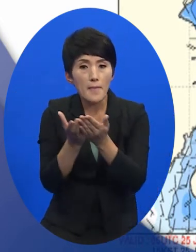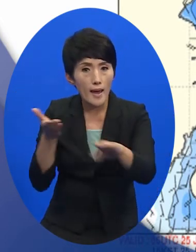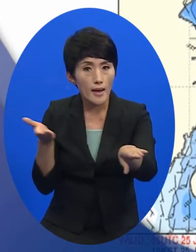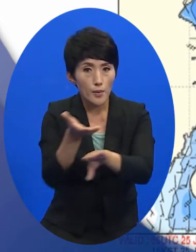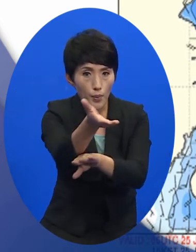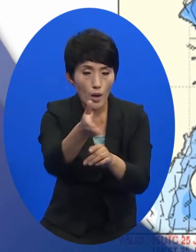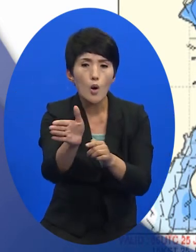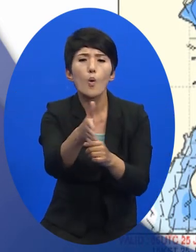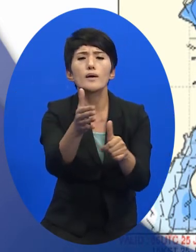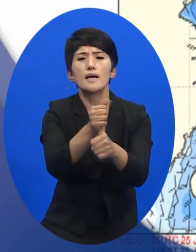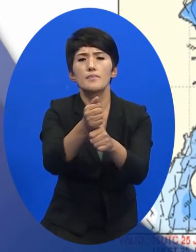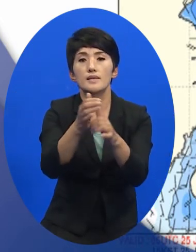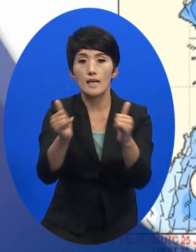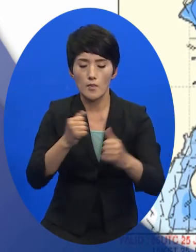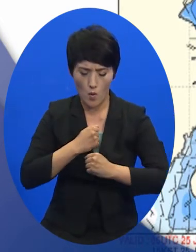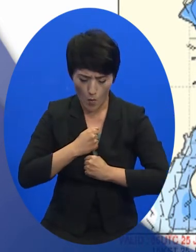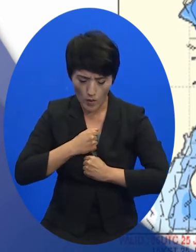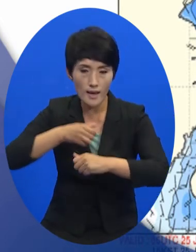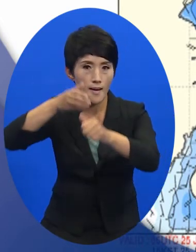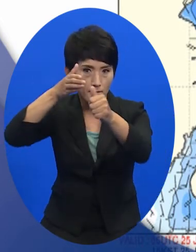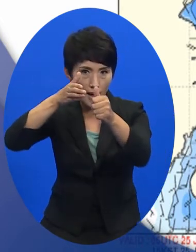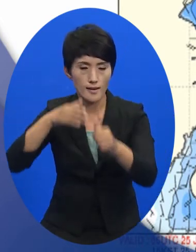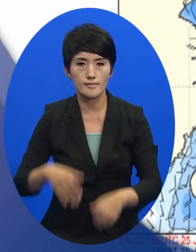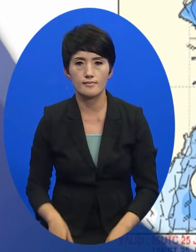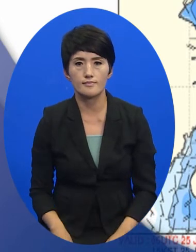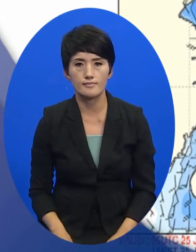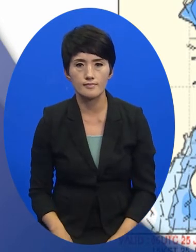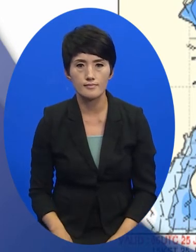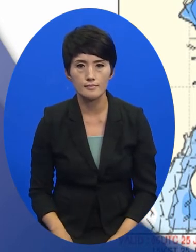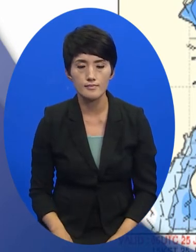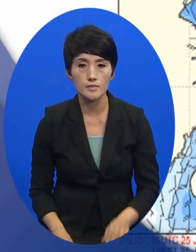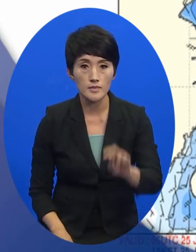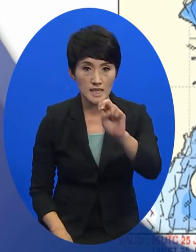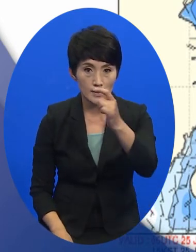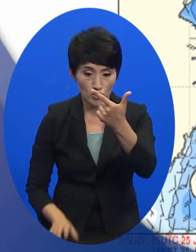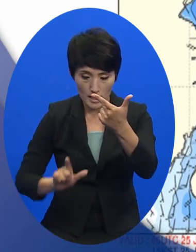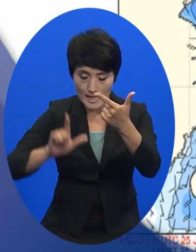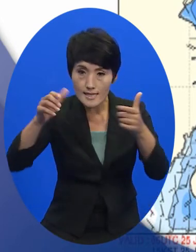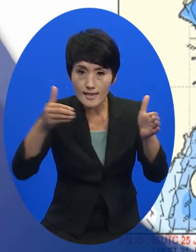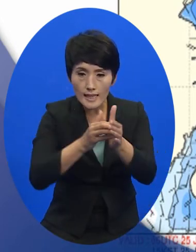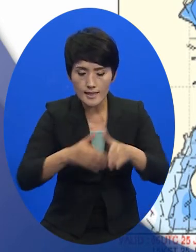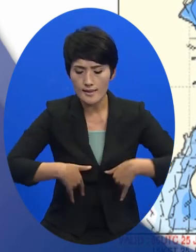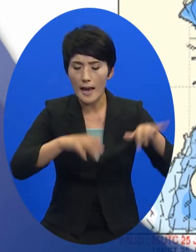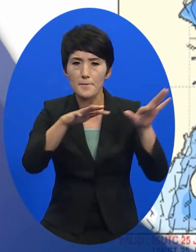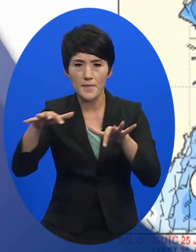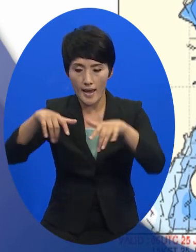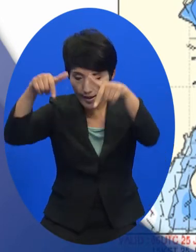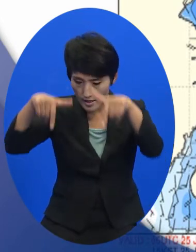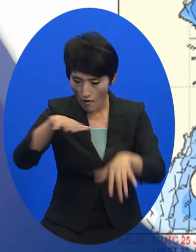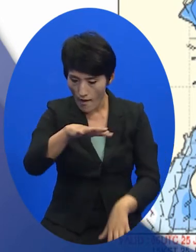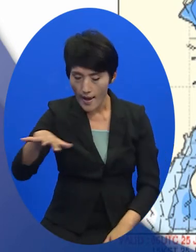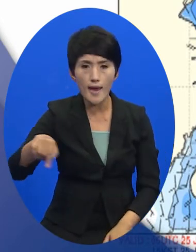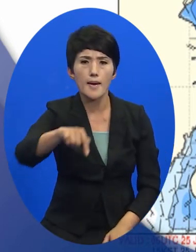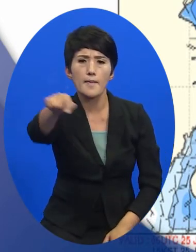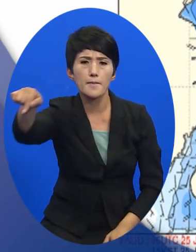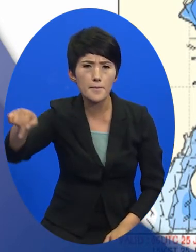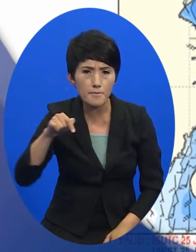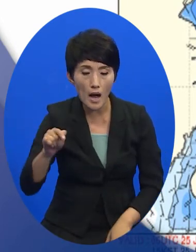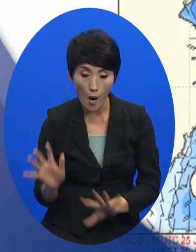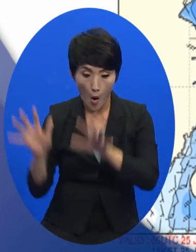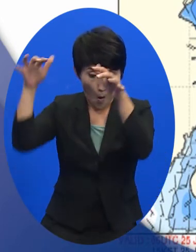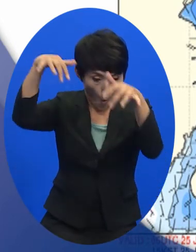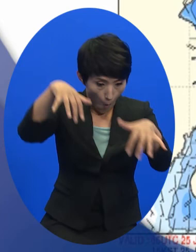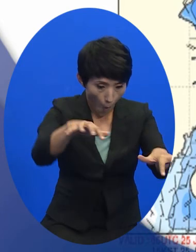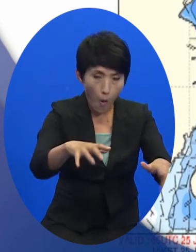하거나 조업하는 선박들은 주의하시기 바랍니다 또한 26일까지 남해안과 서해안 지역 의 성음 넣을 과